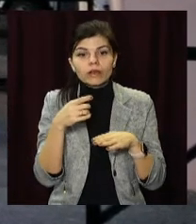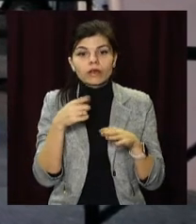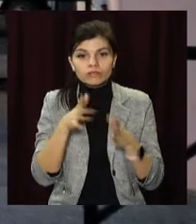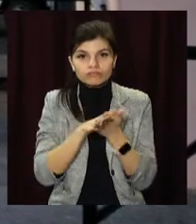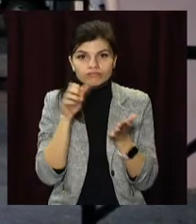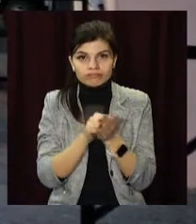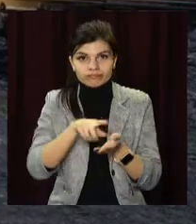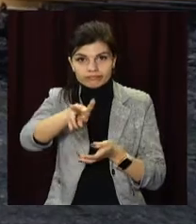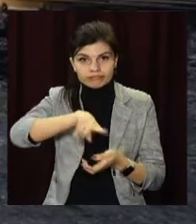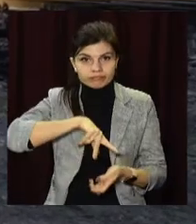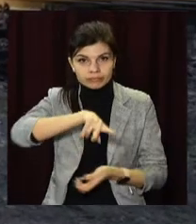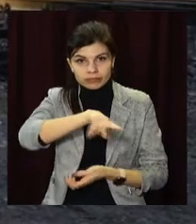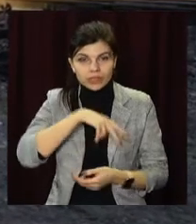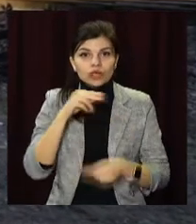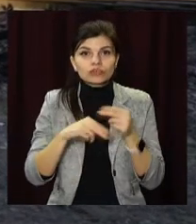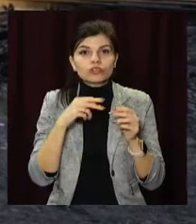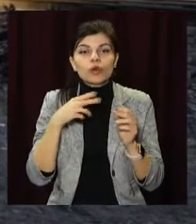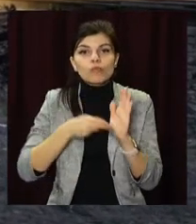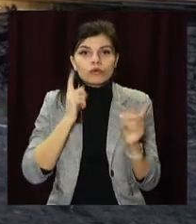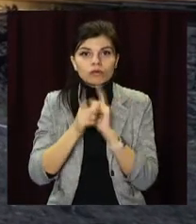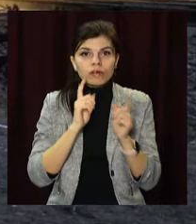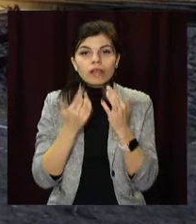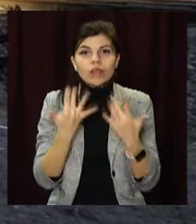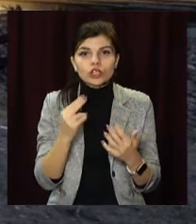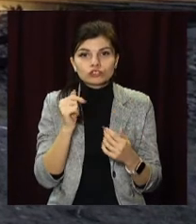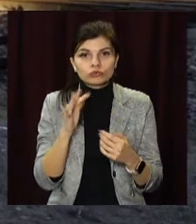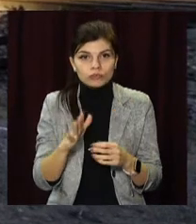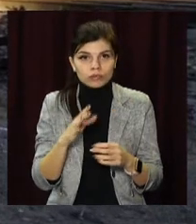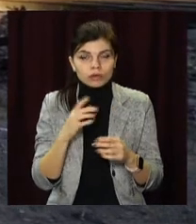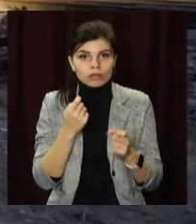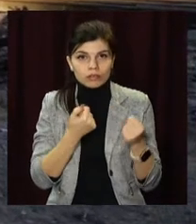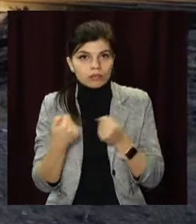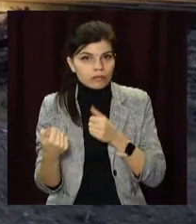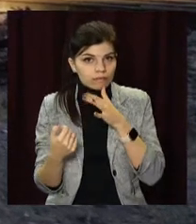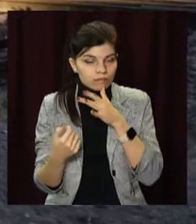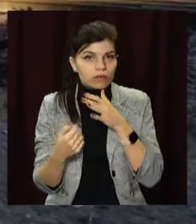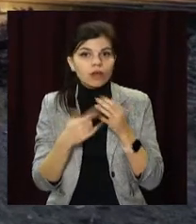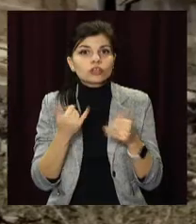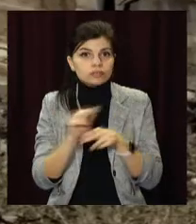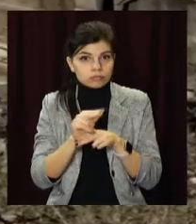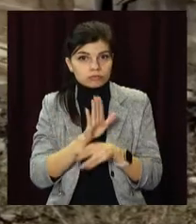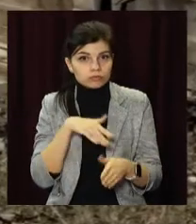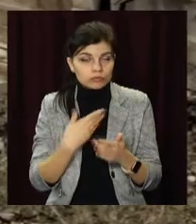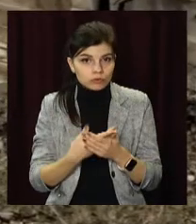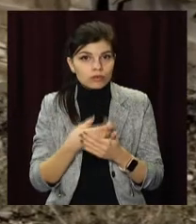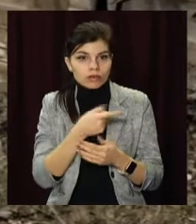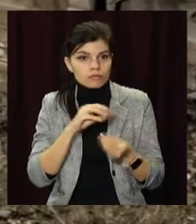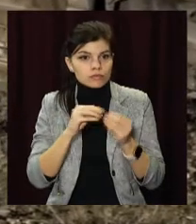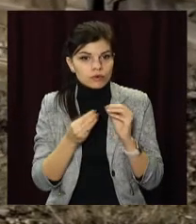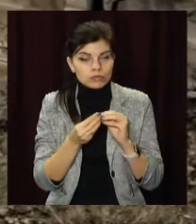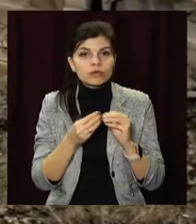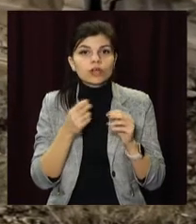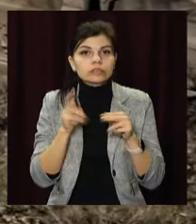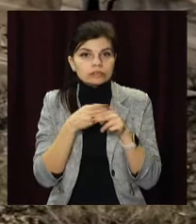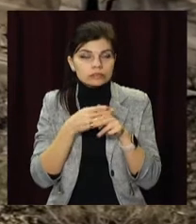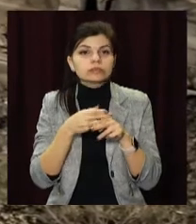пошкодили рейки. Через це поїзди йшли з затримкою у декілька годин. Відновлювальні роботи на лінії тривають і досі. Напругу на колії подали частково